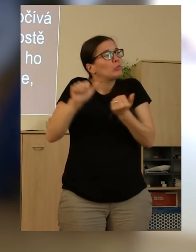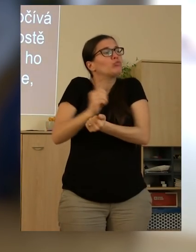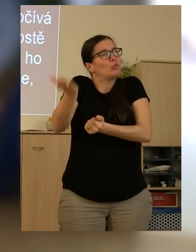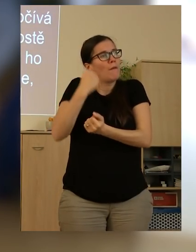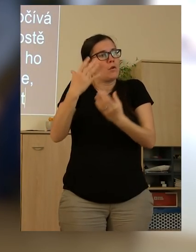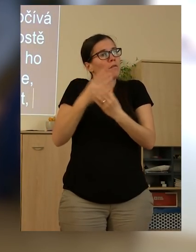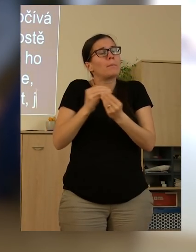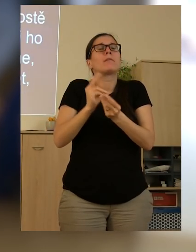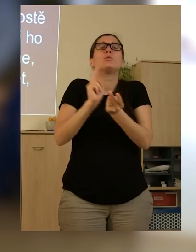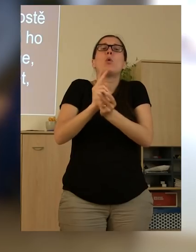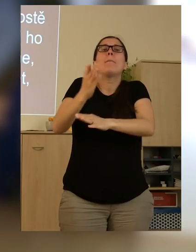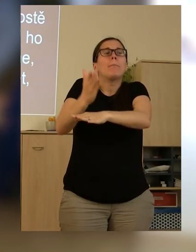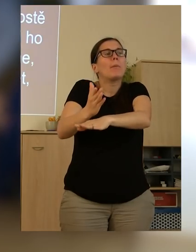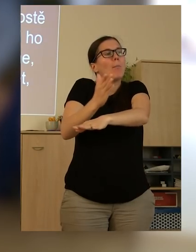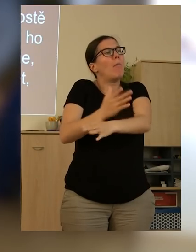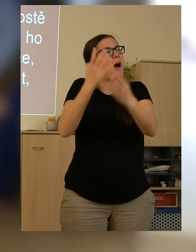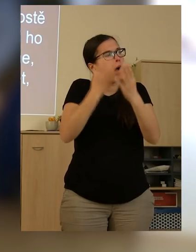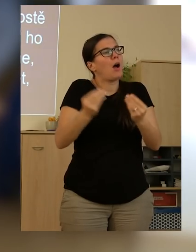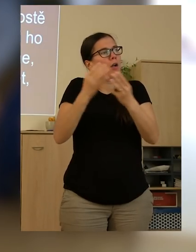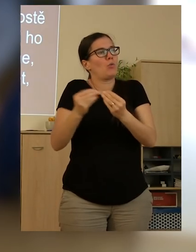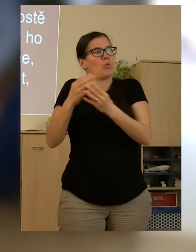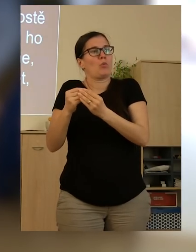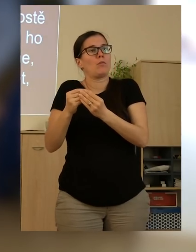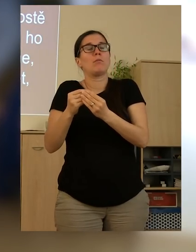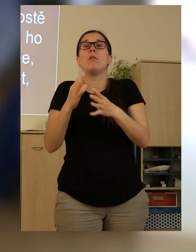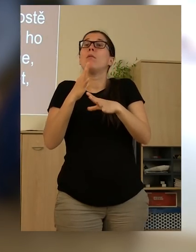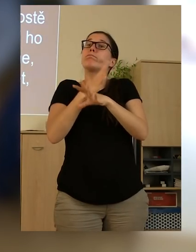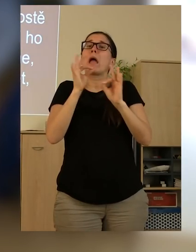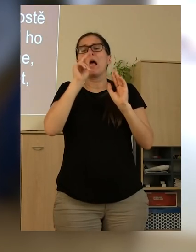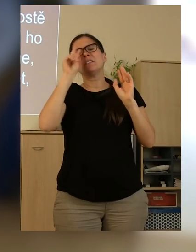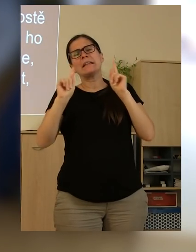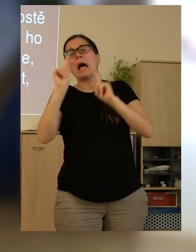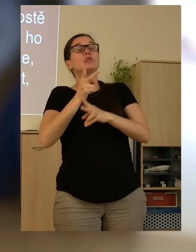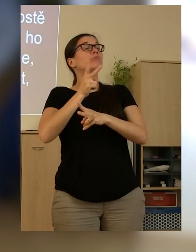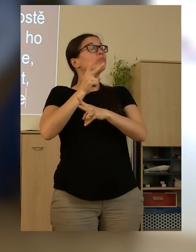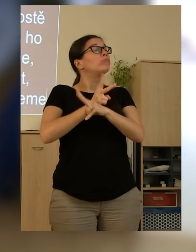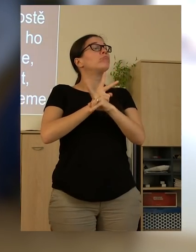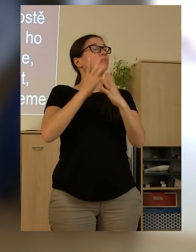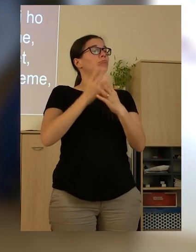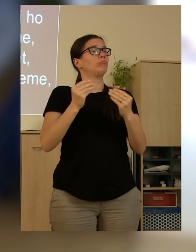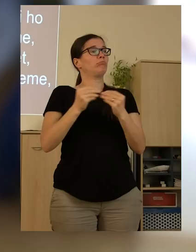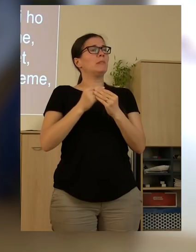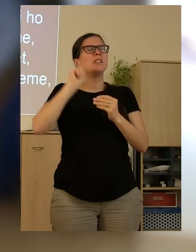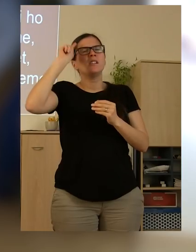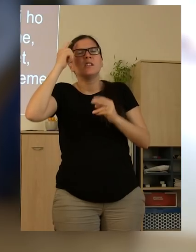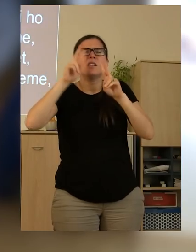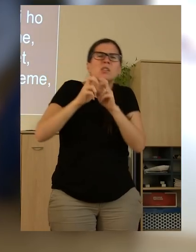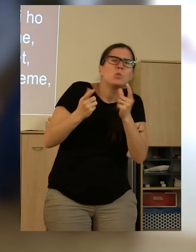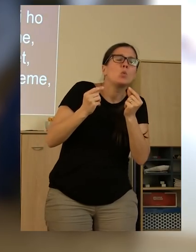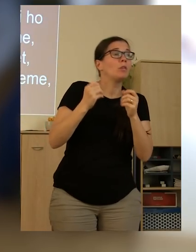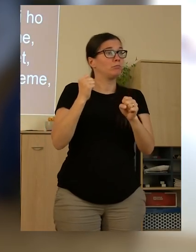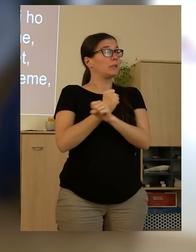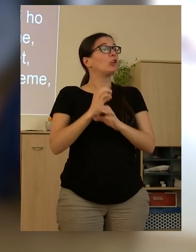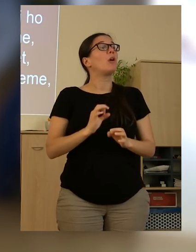trošku pomalej, trošku nezaujatěji, jo, trošku míň chytře. Pojďme být trochu